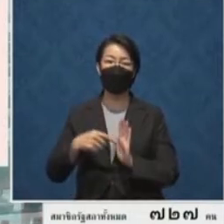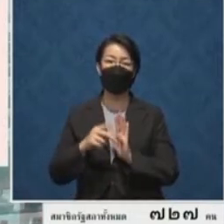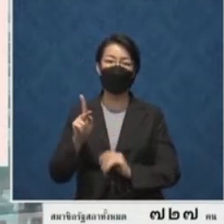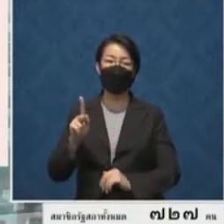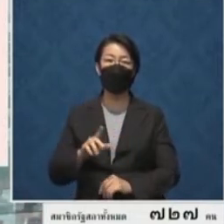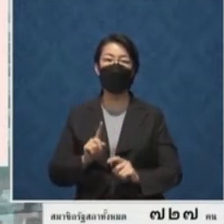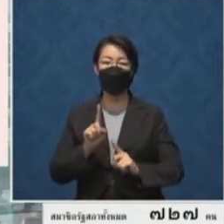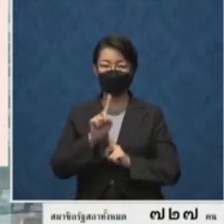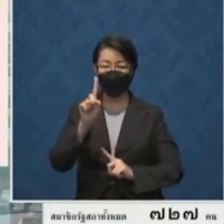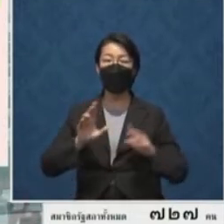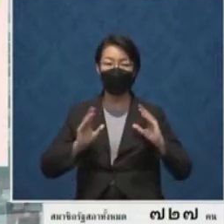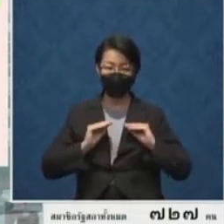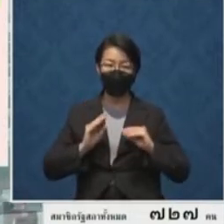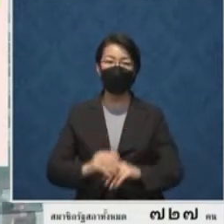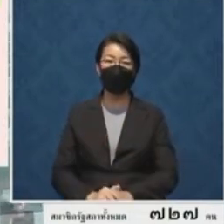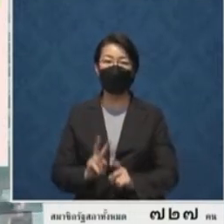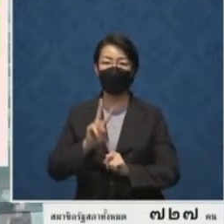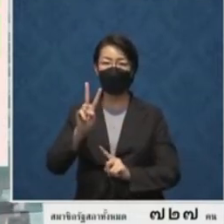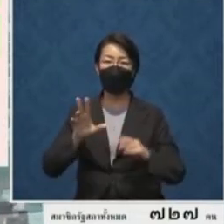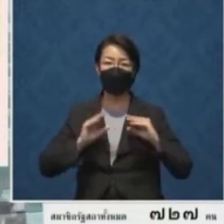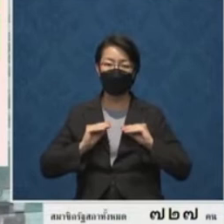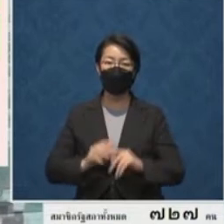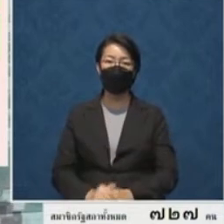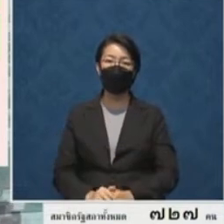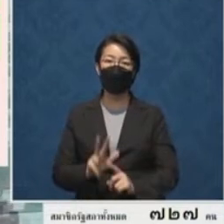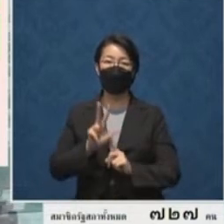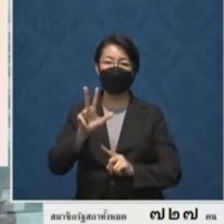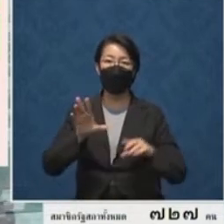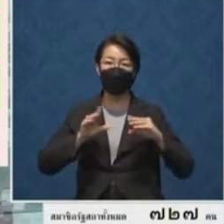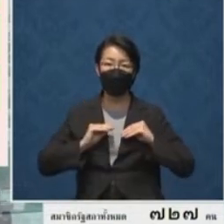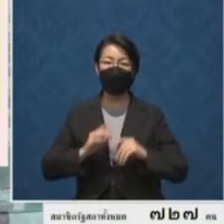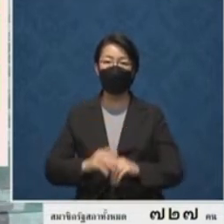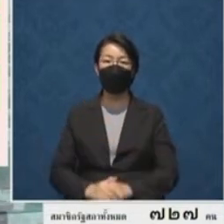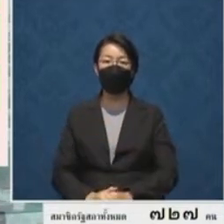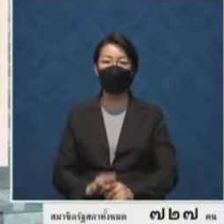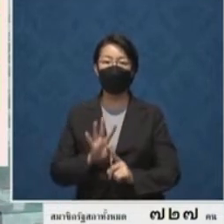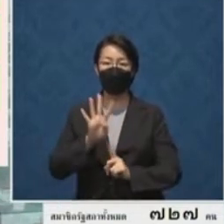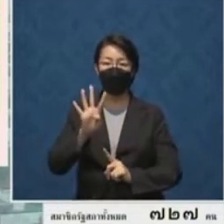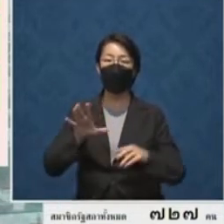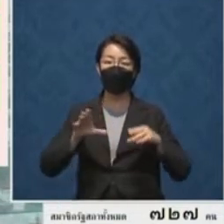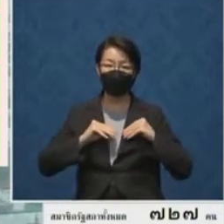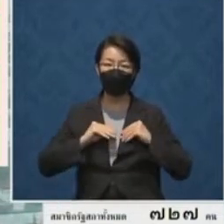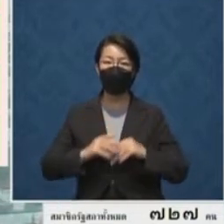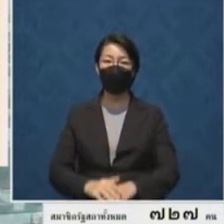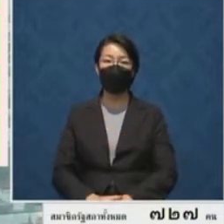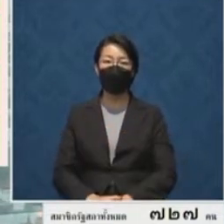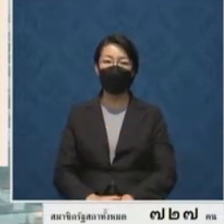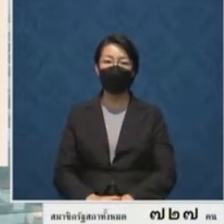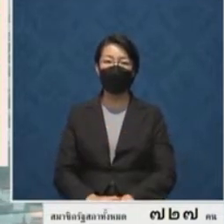1รับหลักการ2รับหลักการ3รับหลักการและ4รับหลักการครับ